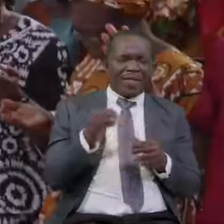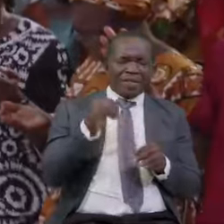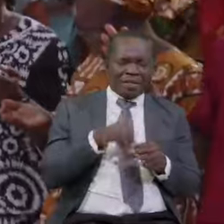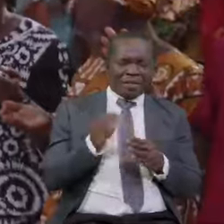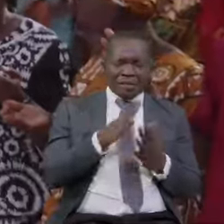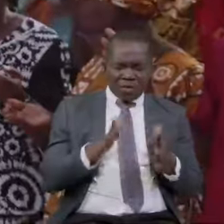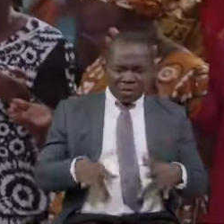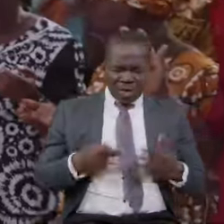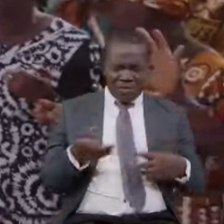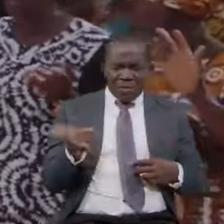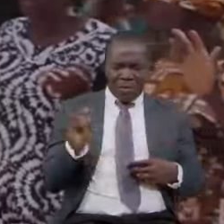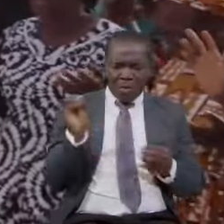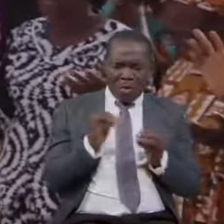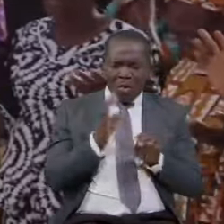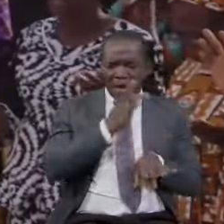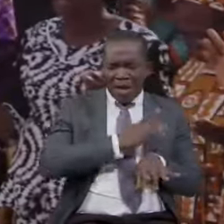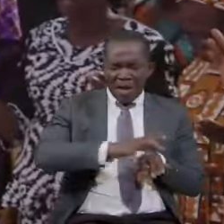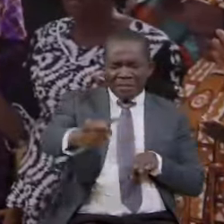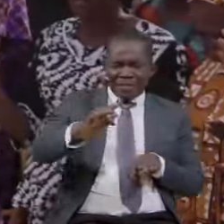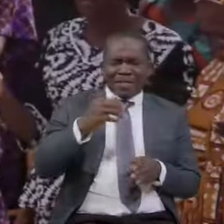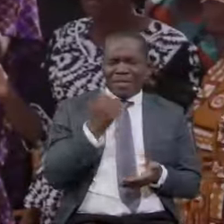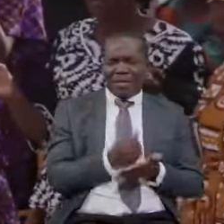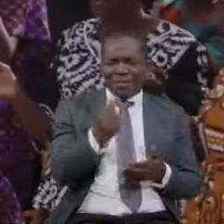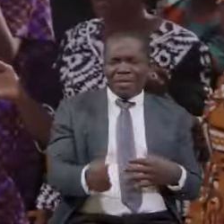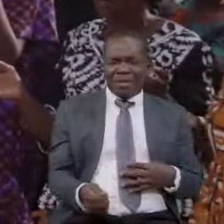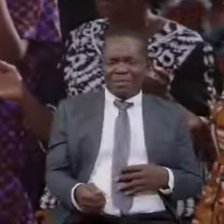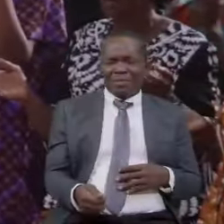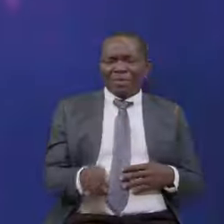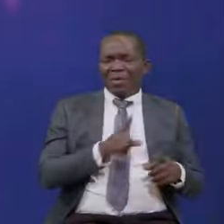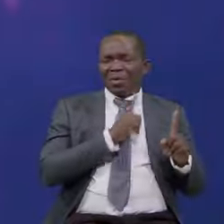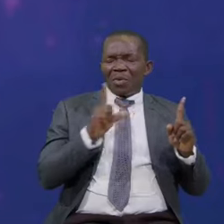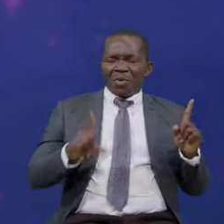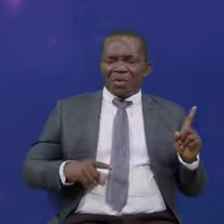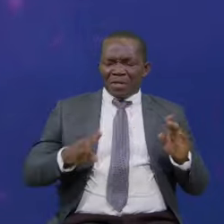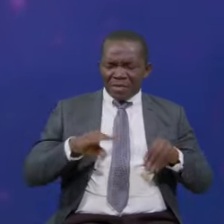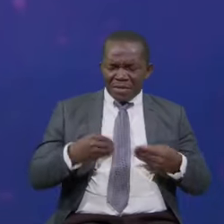pas vide Seigneur donne à